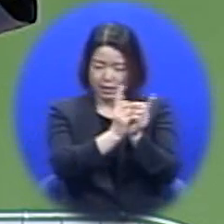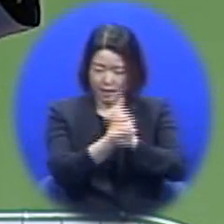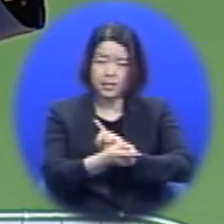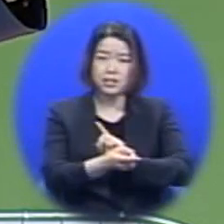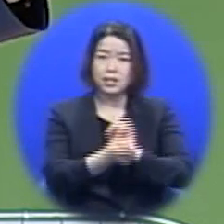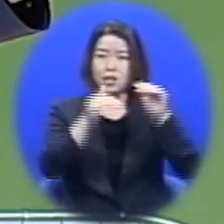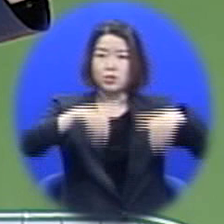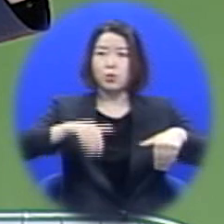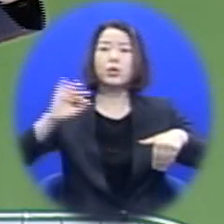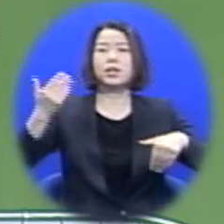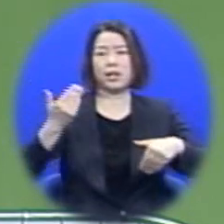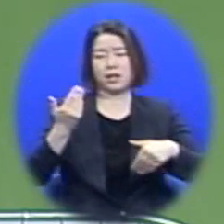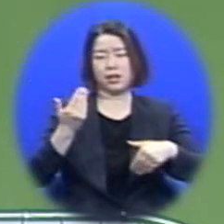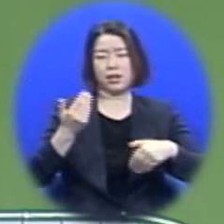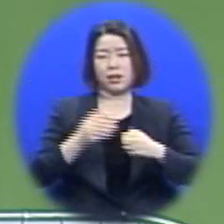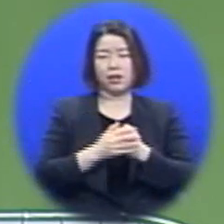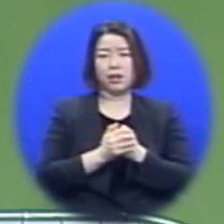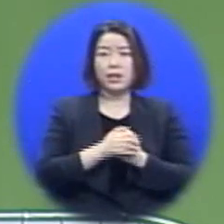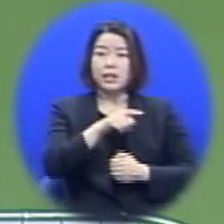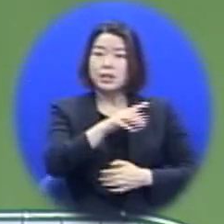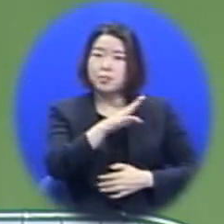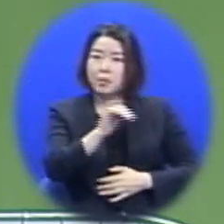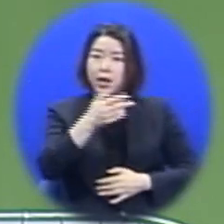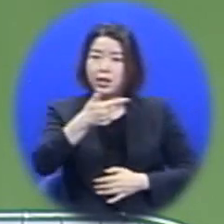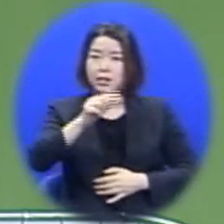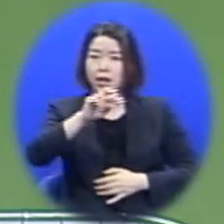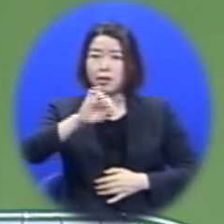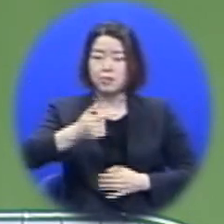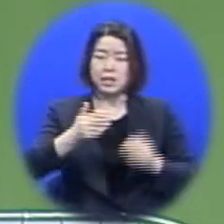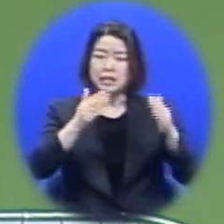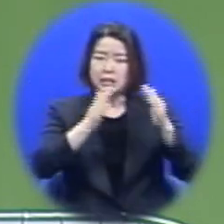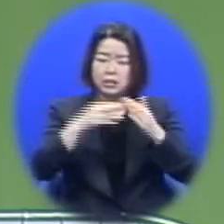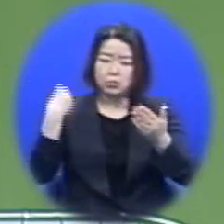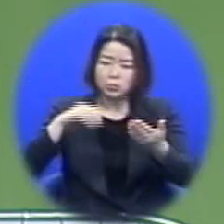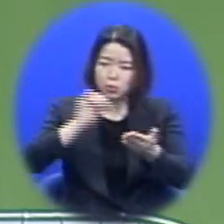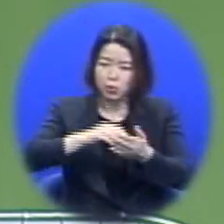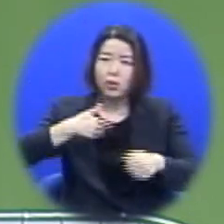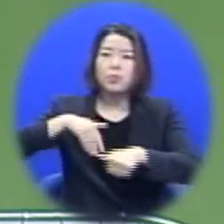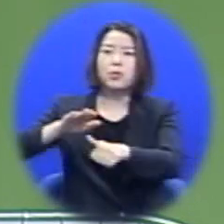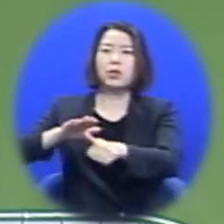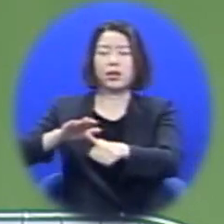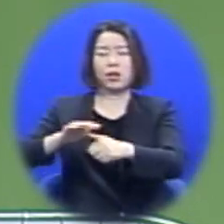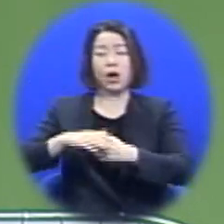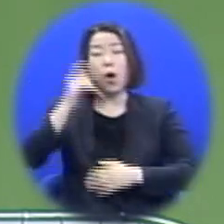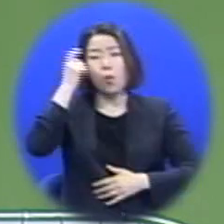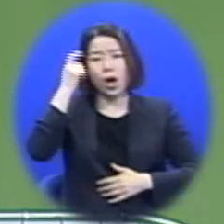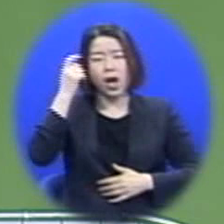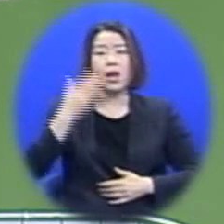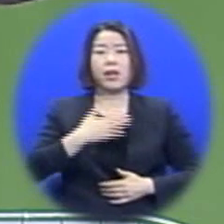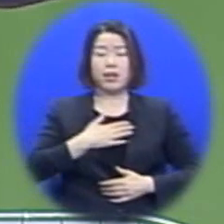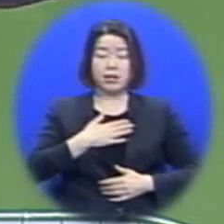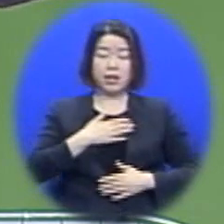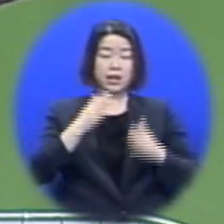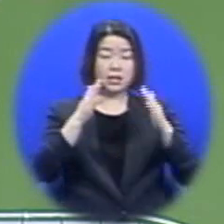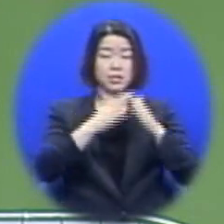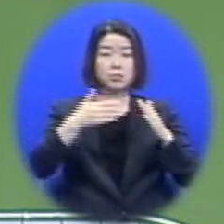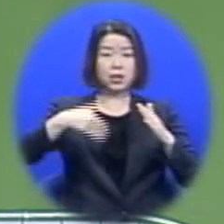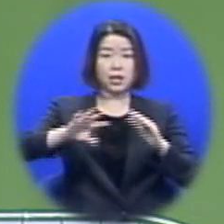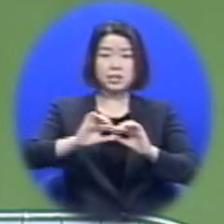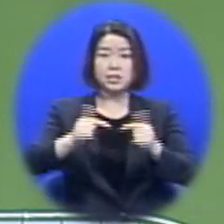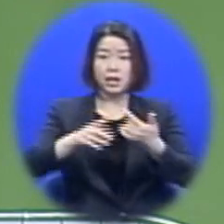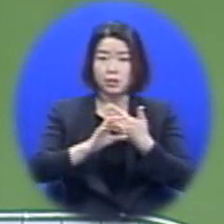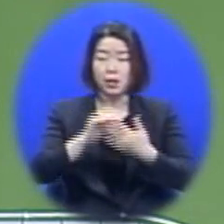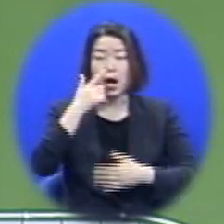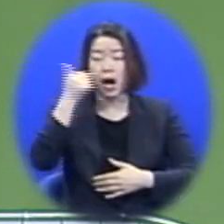자기가 대신 종이 되겠다. 이 베냐민은 집으로 보내달라. 왜? 내가 집에 안 가는 것 가지고는